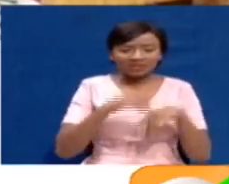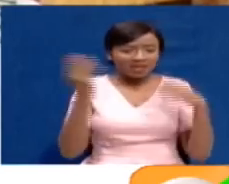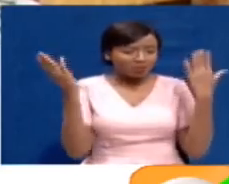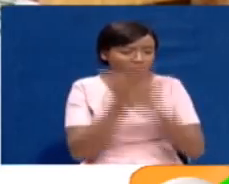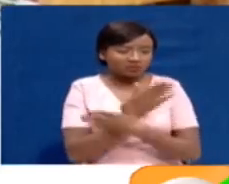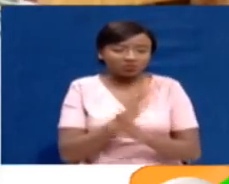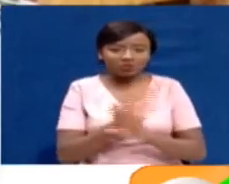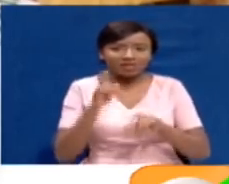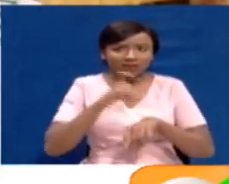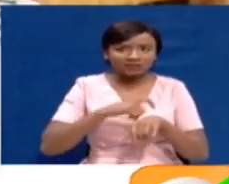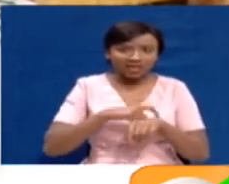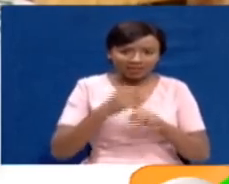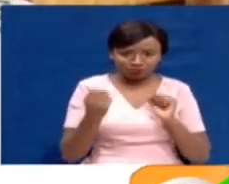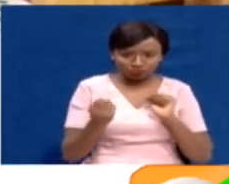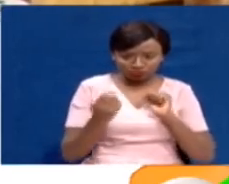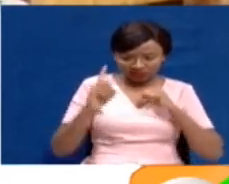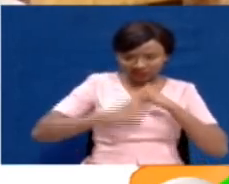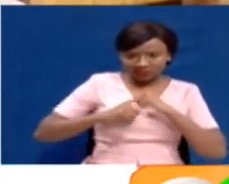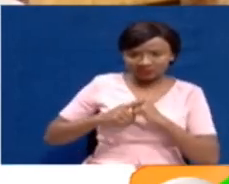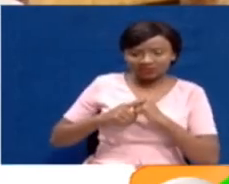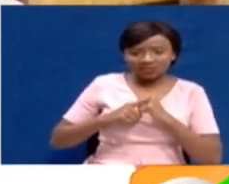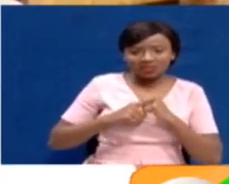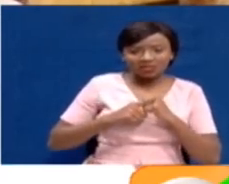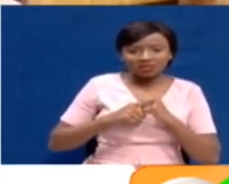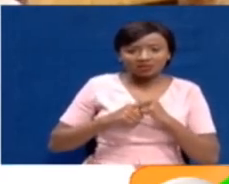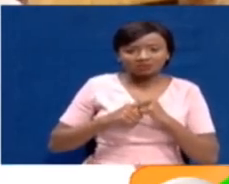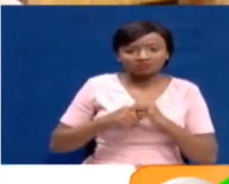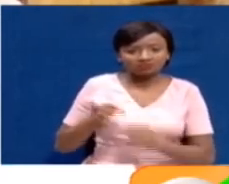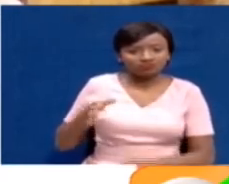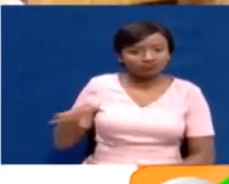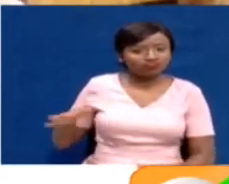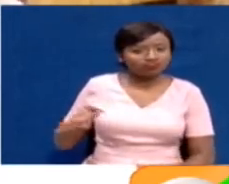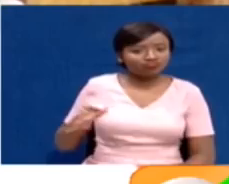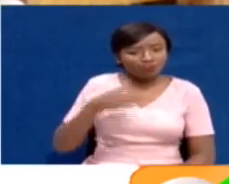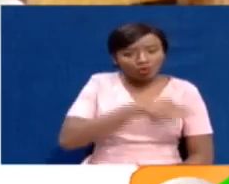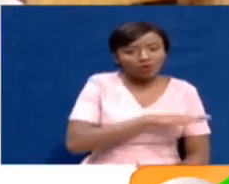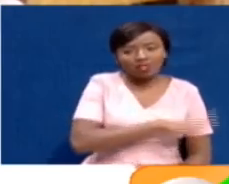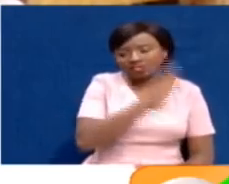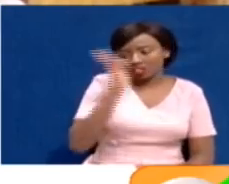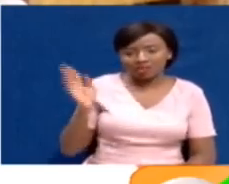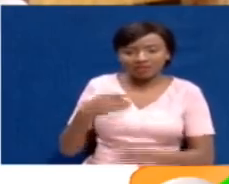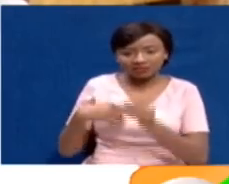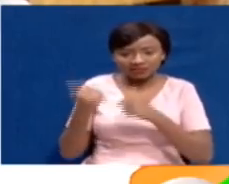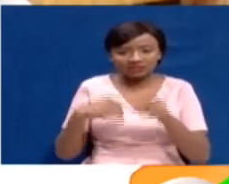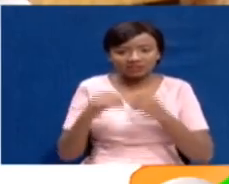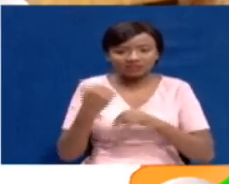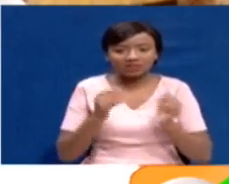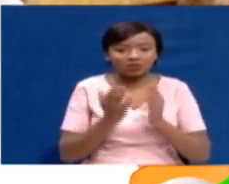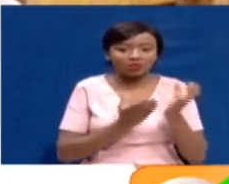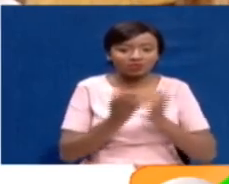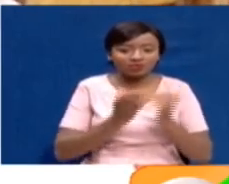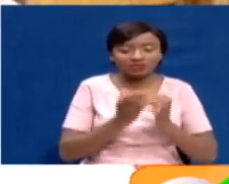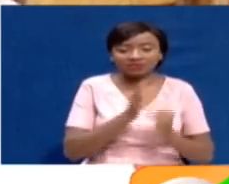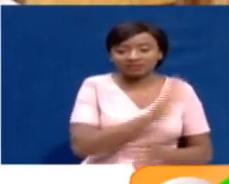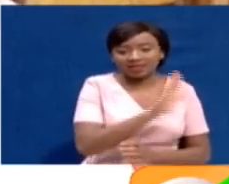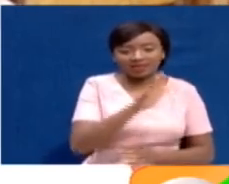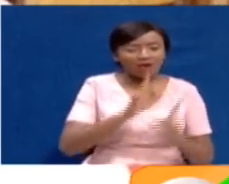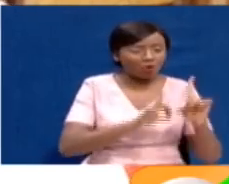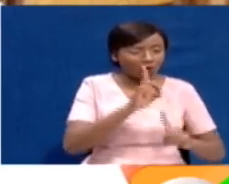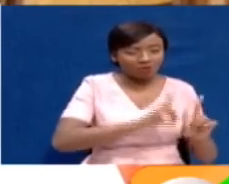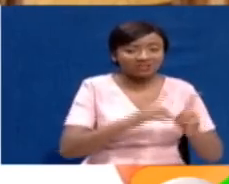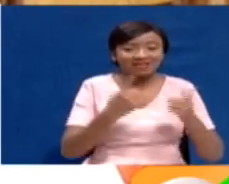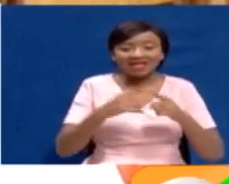saa 12 na nusu mpaka saa 4. Hapo ndio nakuwaga wateja wangu ndio nakutanaga nao. Na sasa